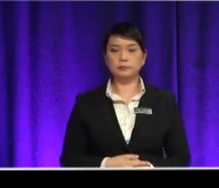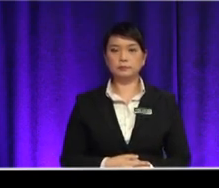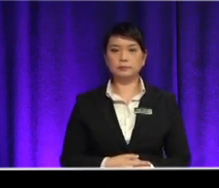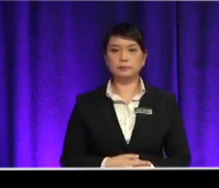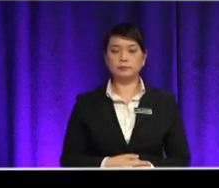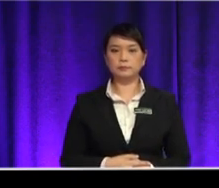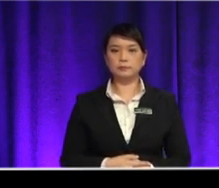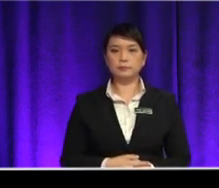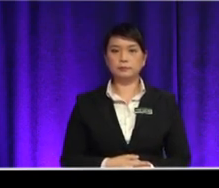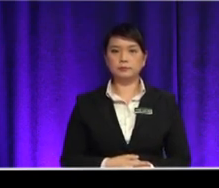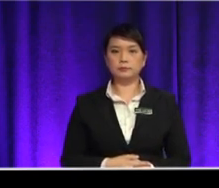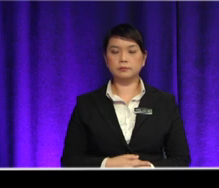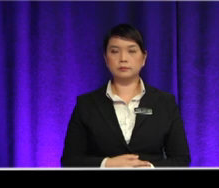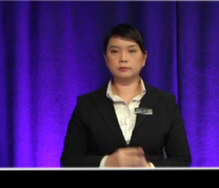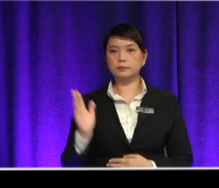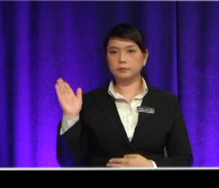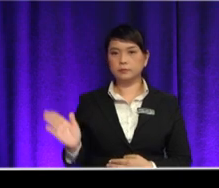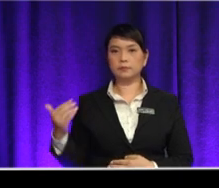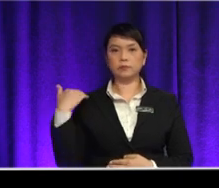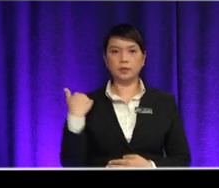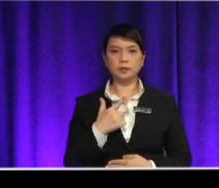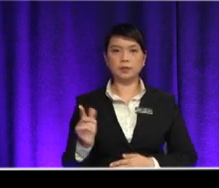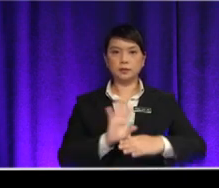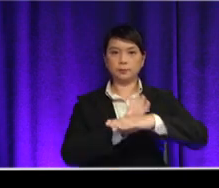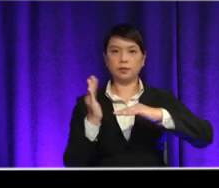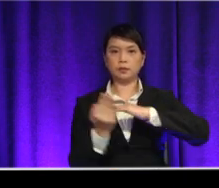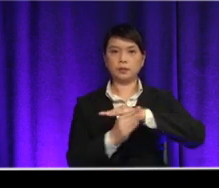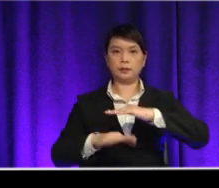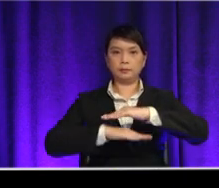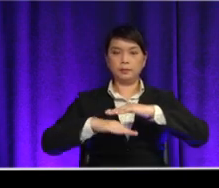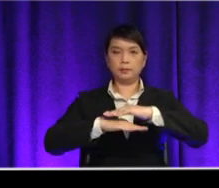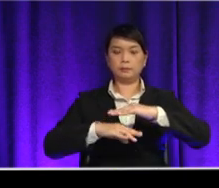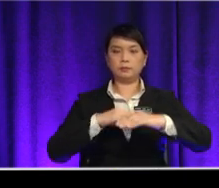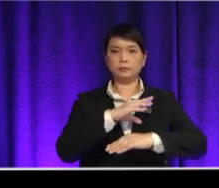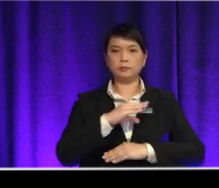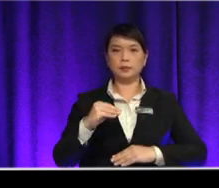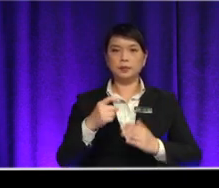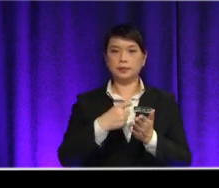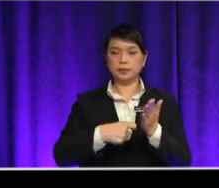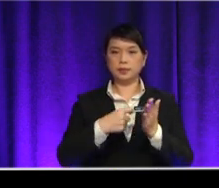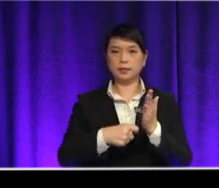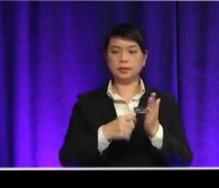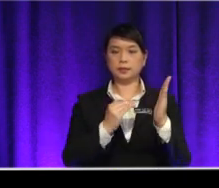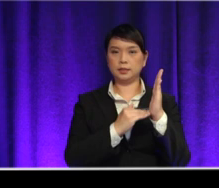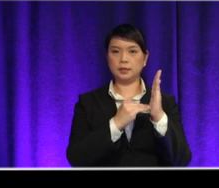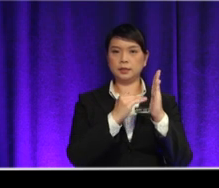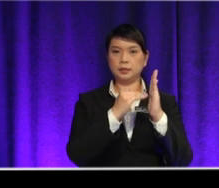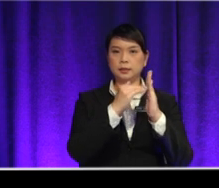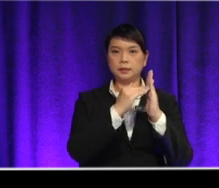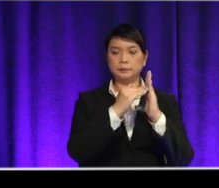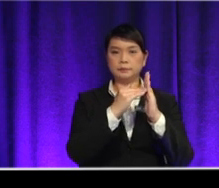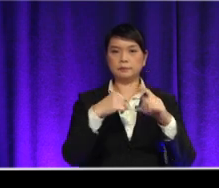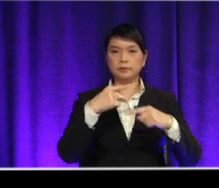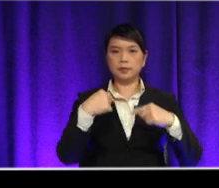Okey, ini adalah sempadan bawah. Okey, kemudian nilai kekerapan. Bila kita dah dapat di sini,